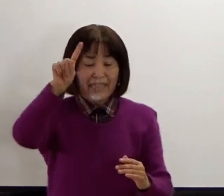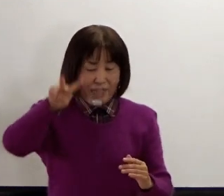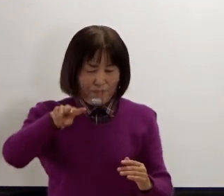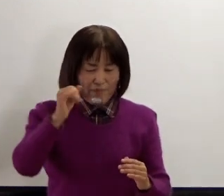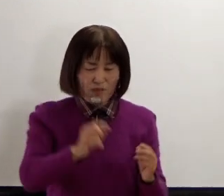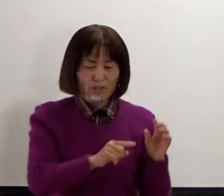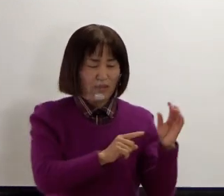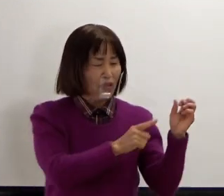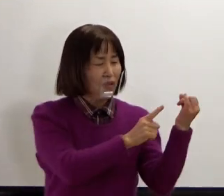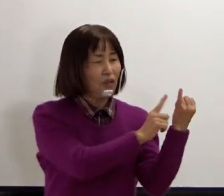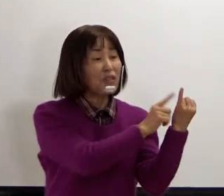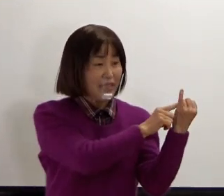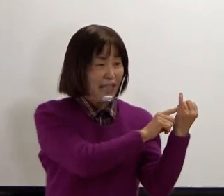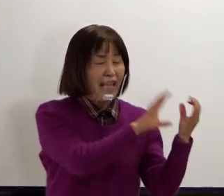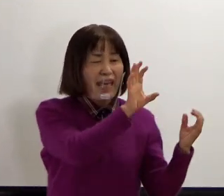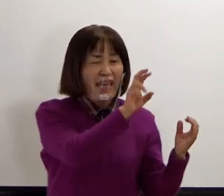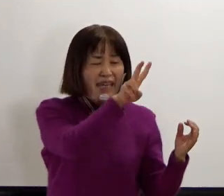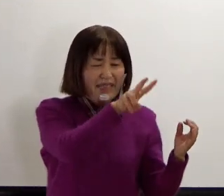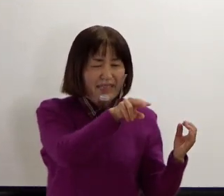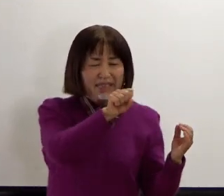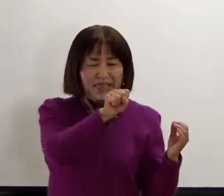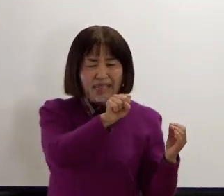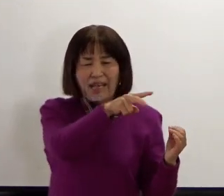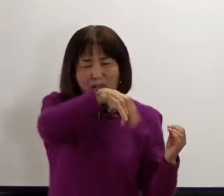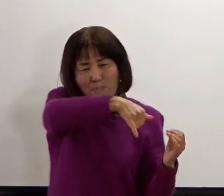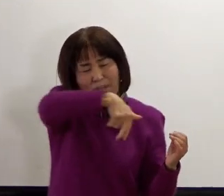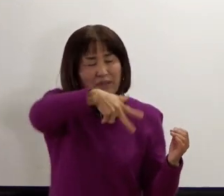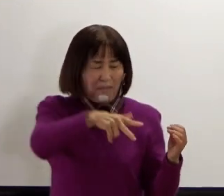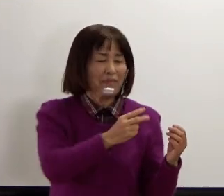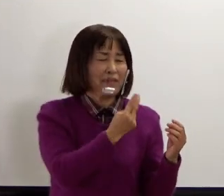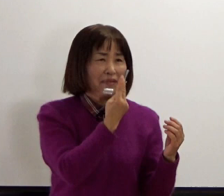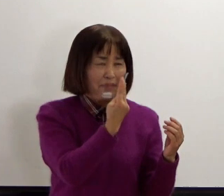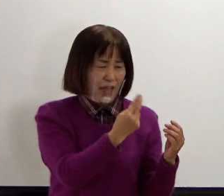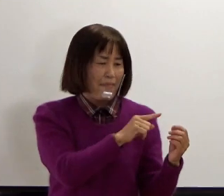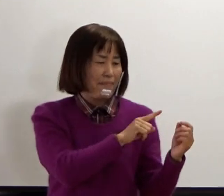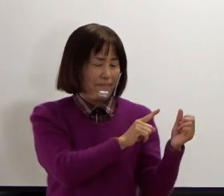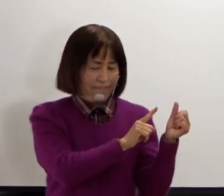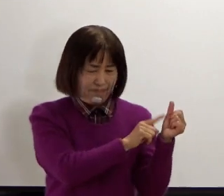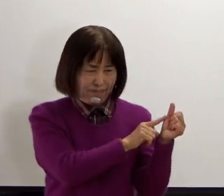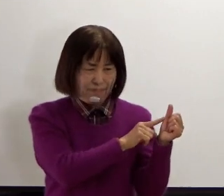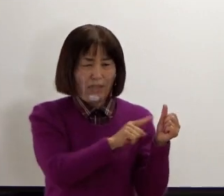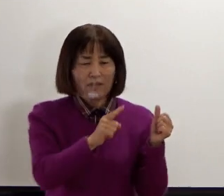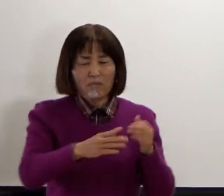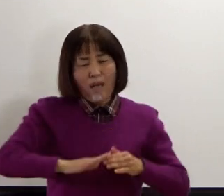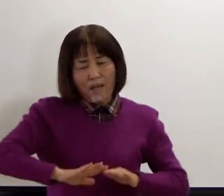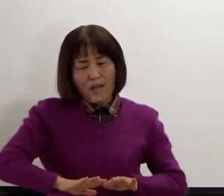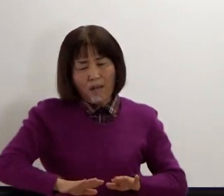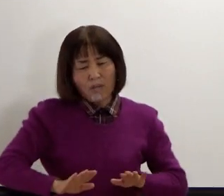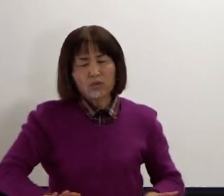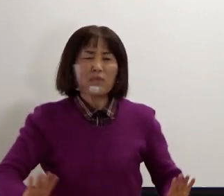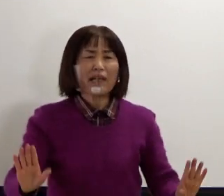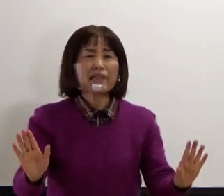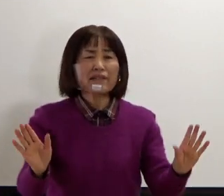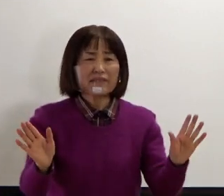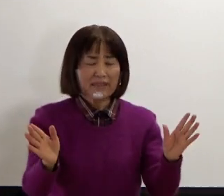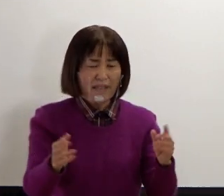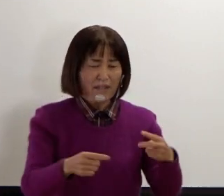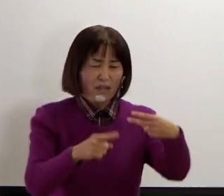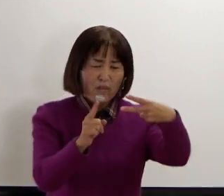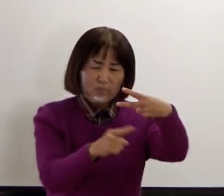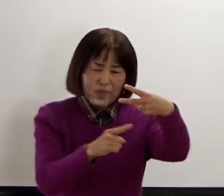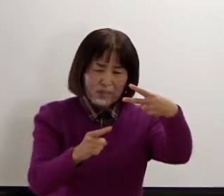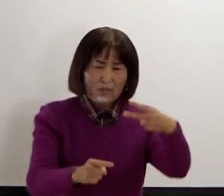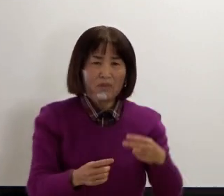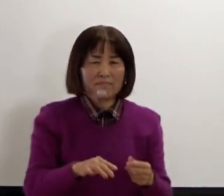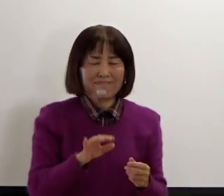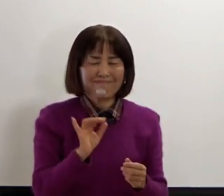った。しかしエリサベトは不妊の女だったので、彼らには子供がなく、二